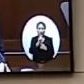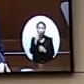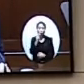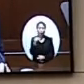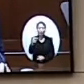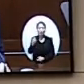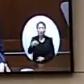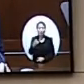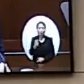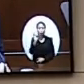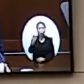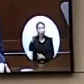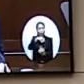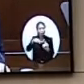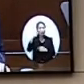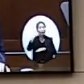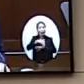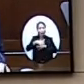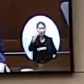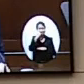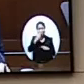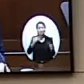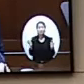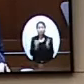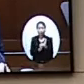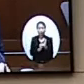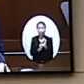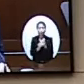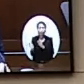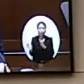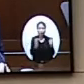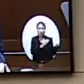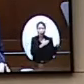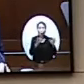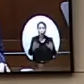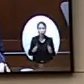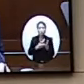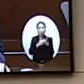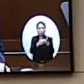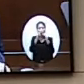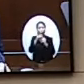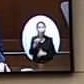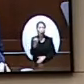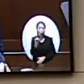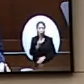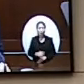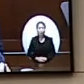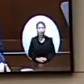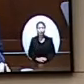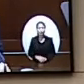및 기금운용기획안을 심사하였습니다. 다음은 오늘 상정될 안건입니다.